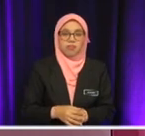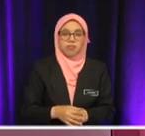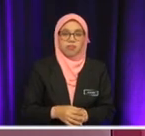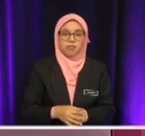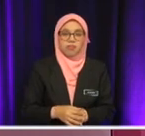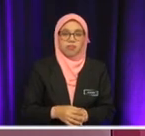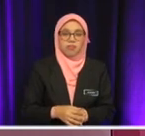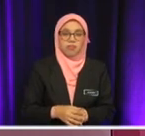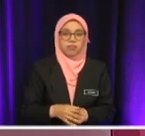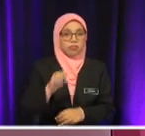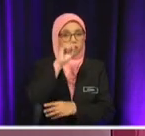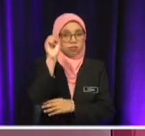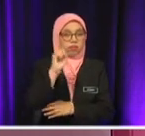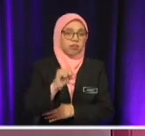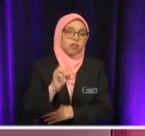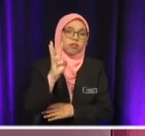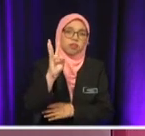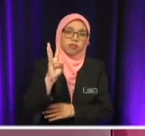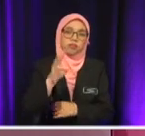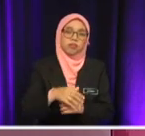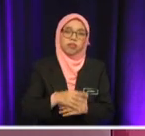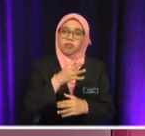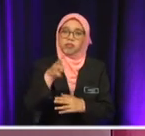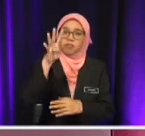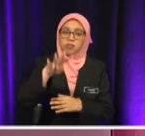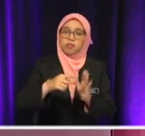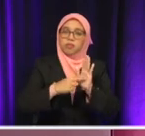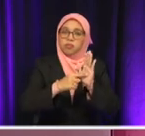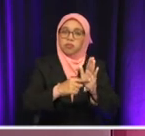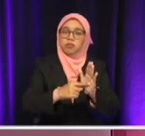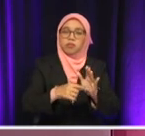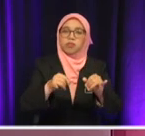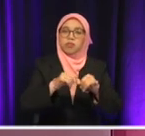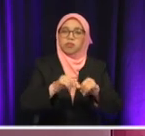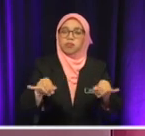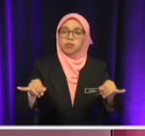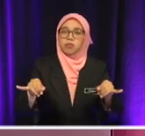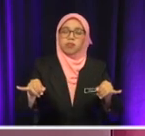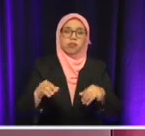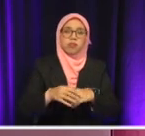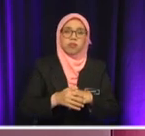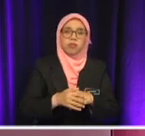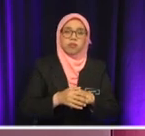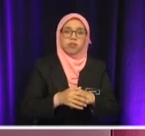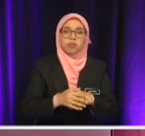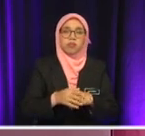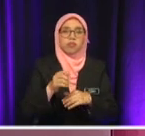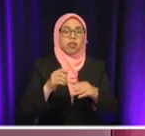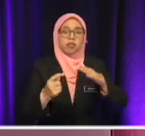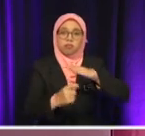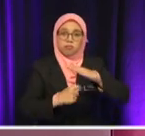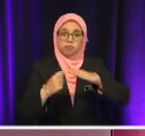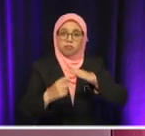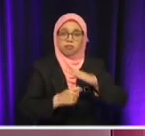pergi kepada soalan yang keenam. Okey, jadual menunjukkan jenis rekod di taska. Okey, taska yang hebat, yang cemerlang,